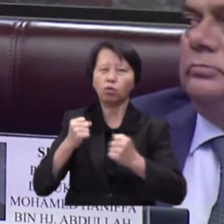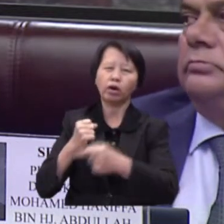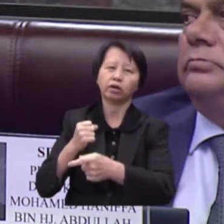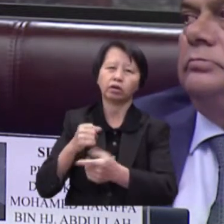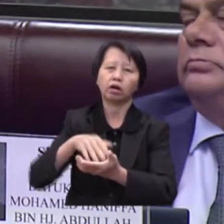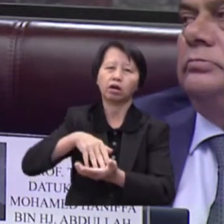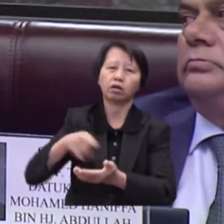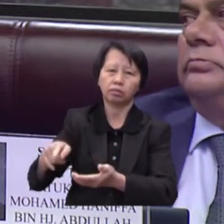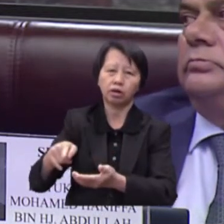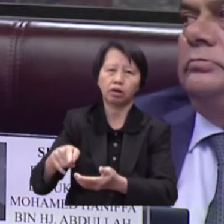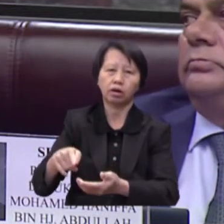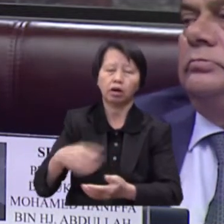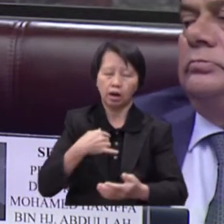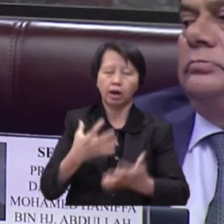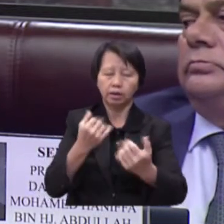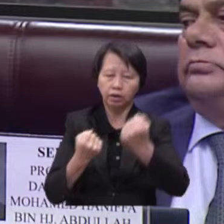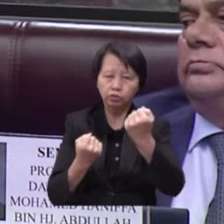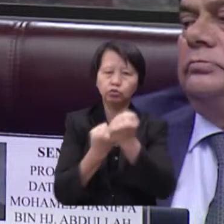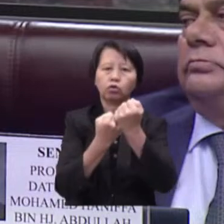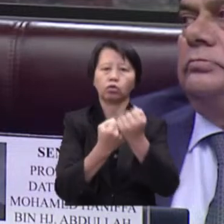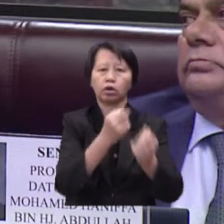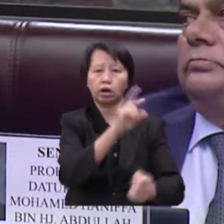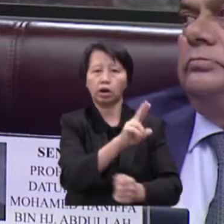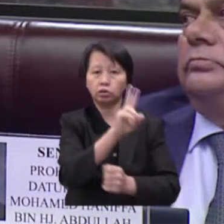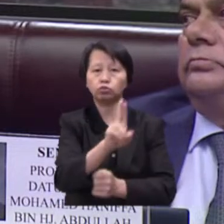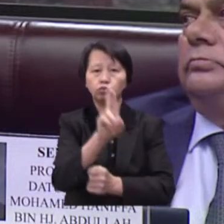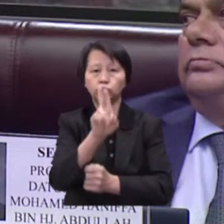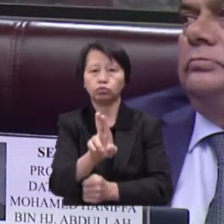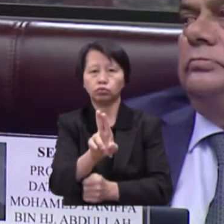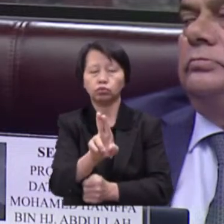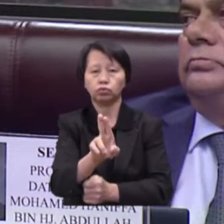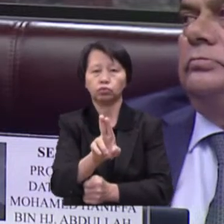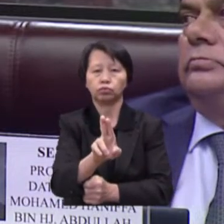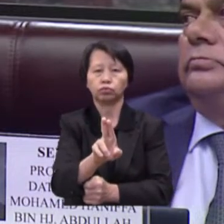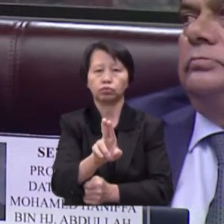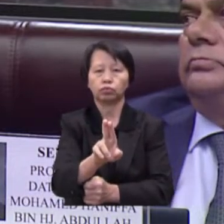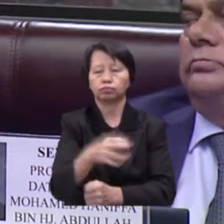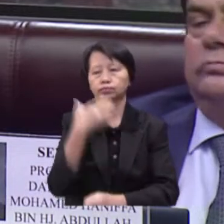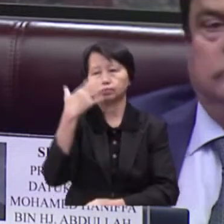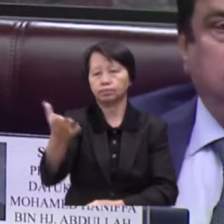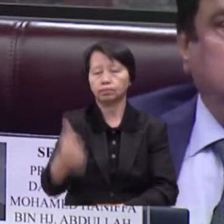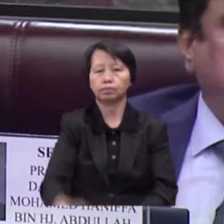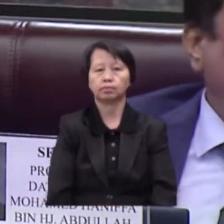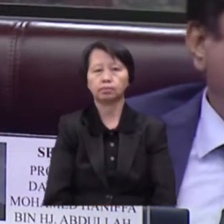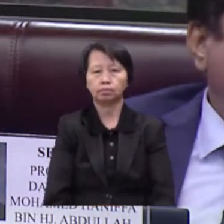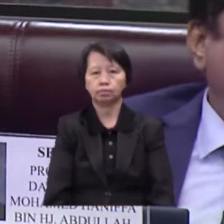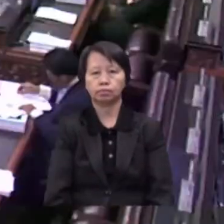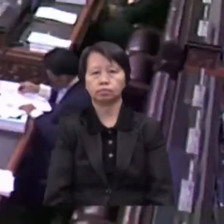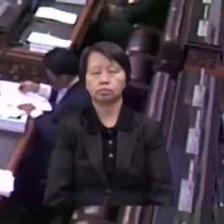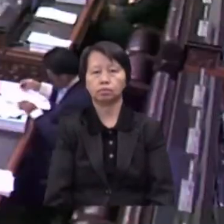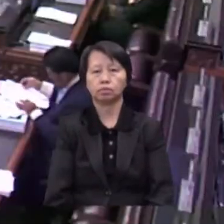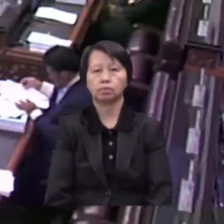karena saya ingin menyokong orang undang-undang kanun kesiksaan 223 terima kasih